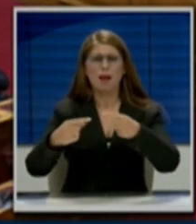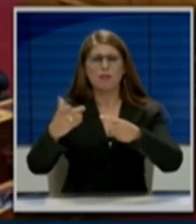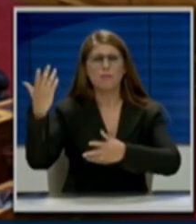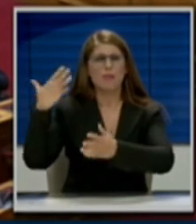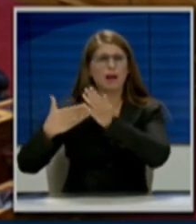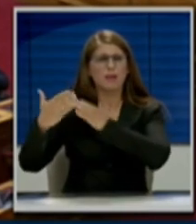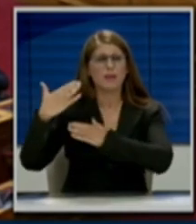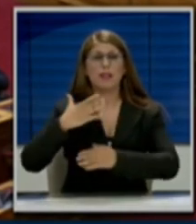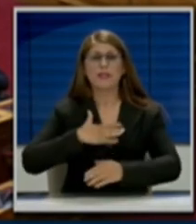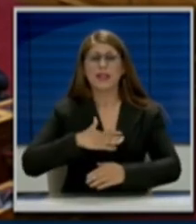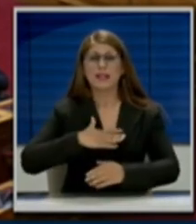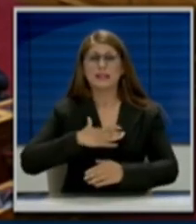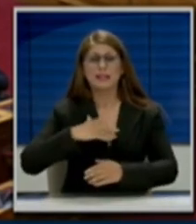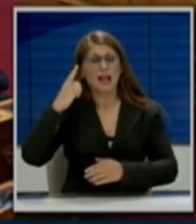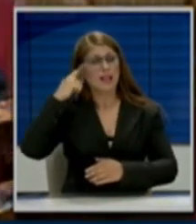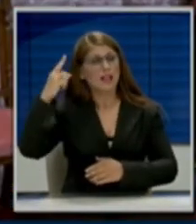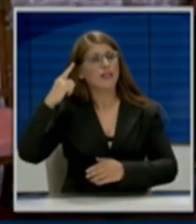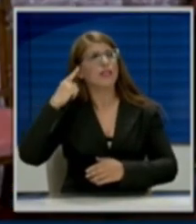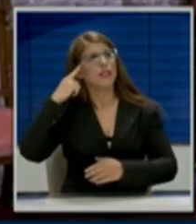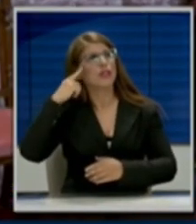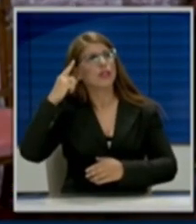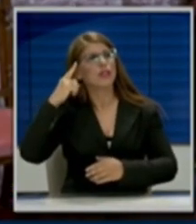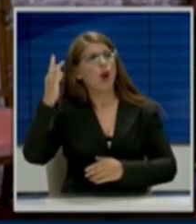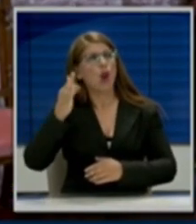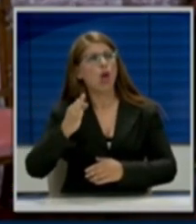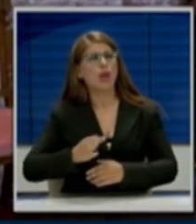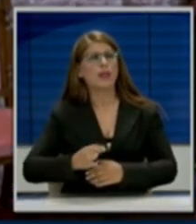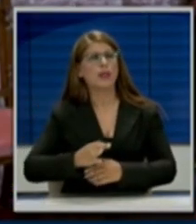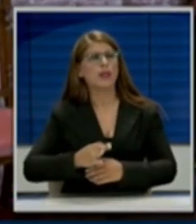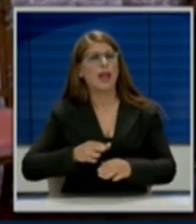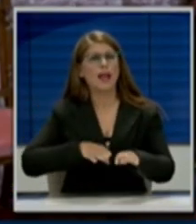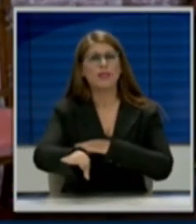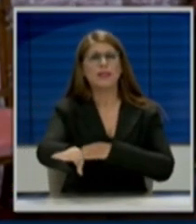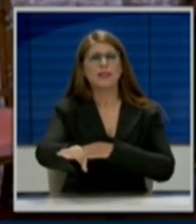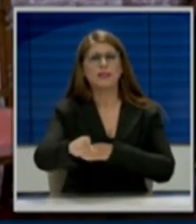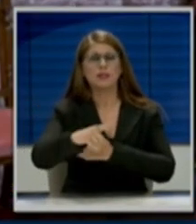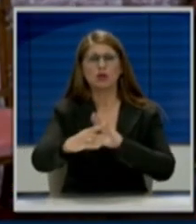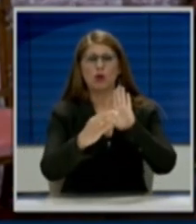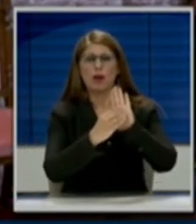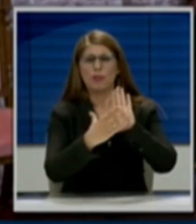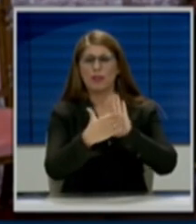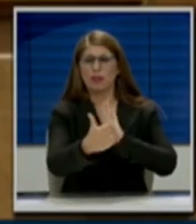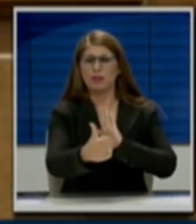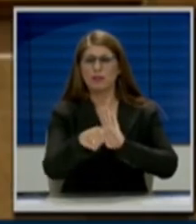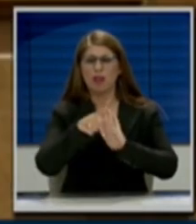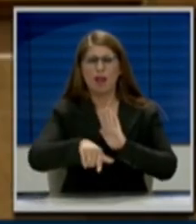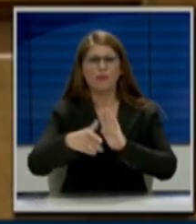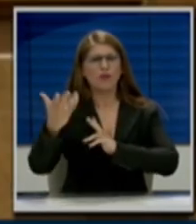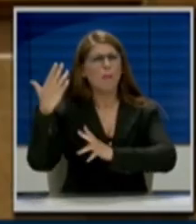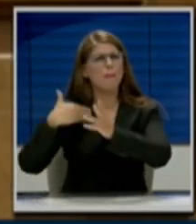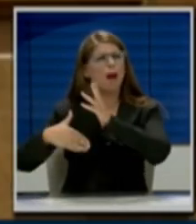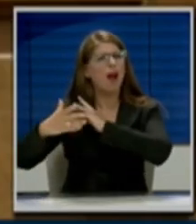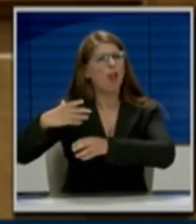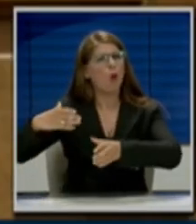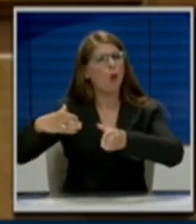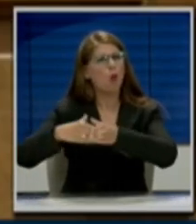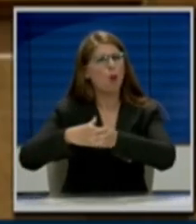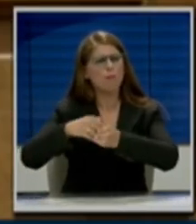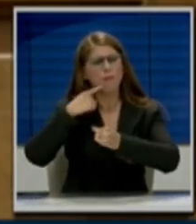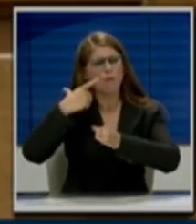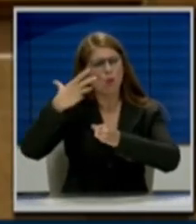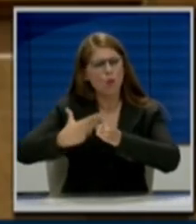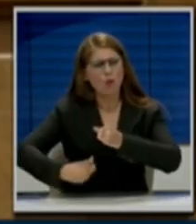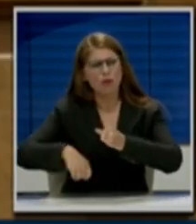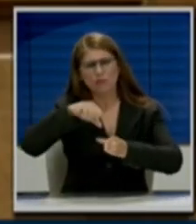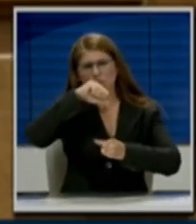πάρετε μια ιδεολογική ρεβάνς πάνω στο άρθρο 16. Και αυτό κατάλοιπο του παλαιοκομματισμού. Εμείς θέλουμε